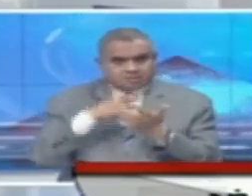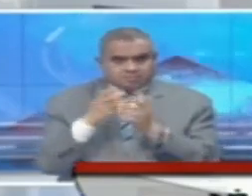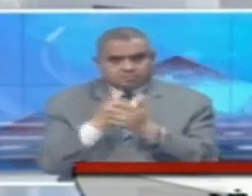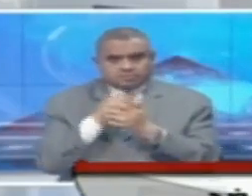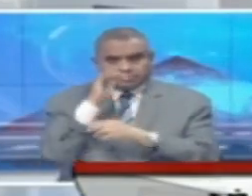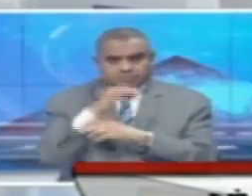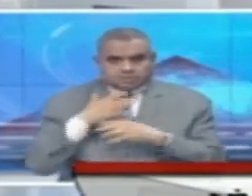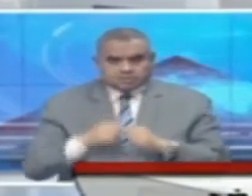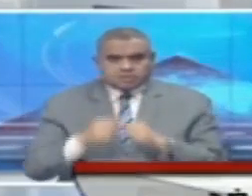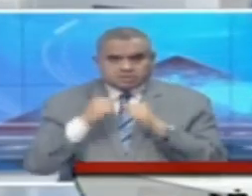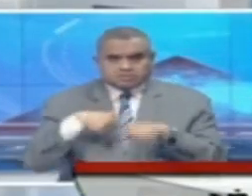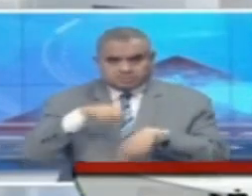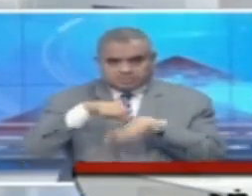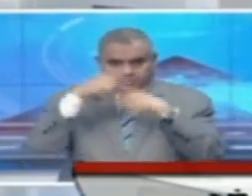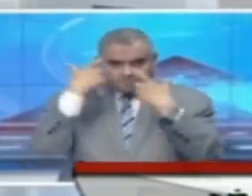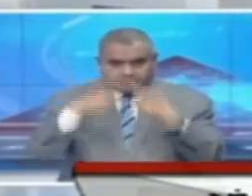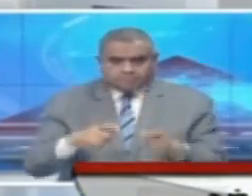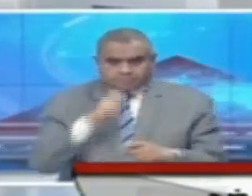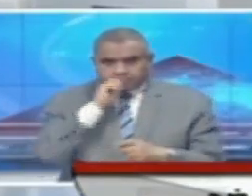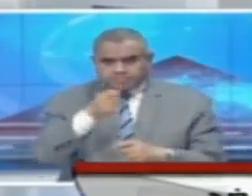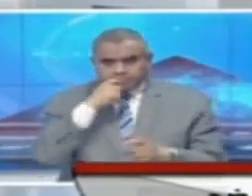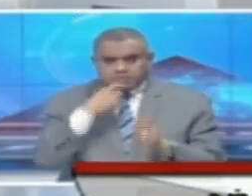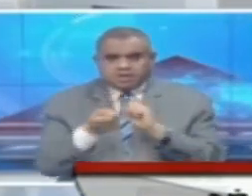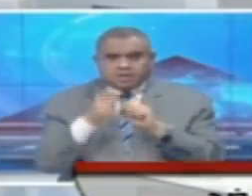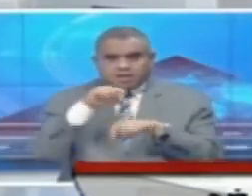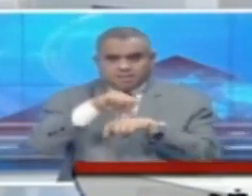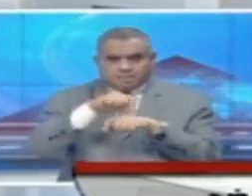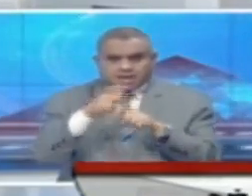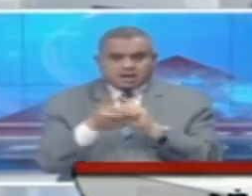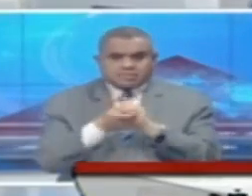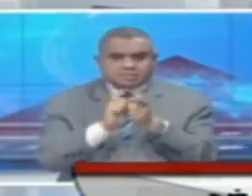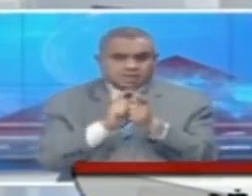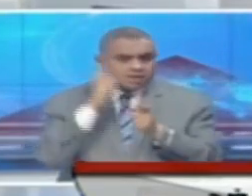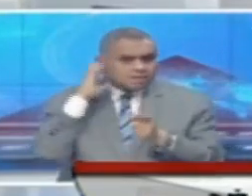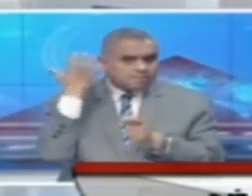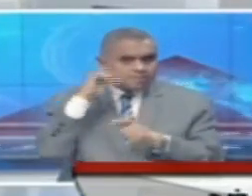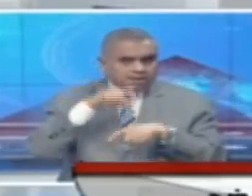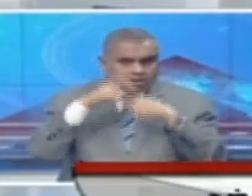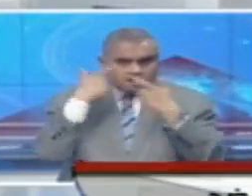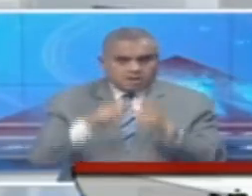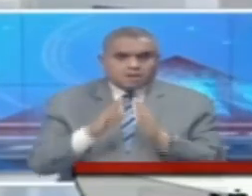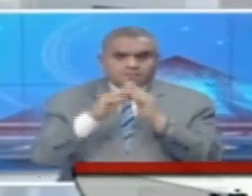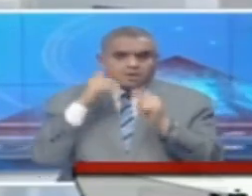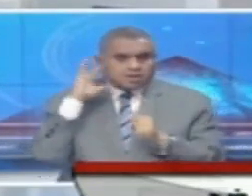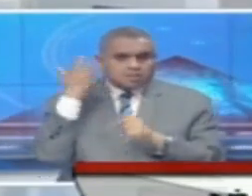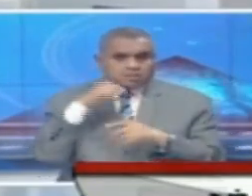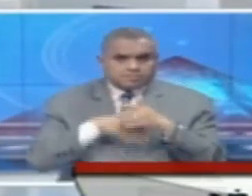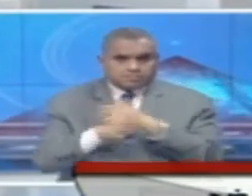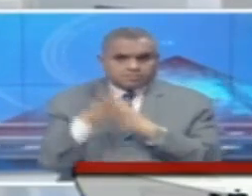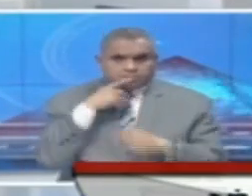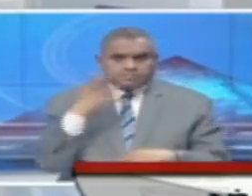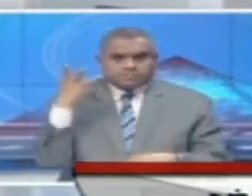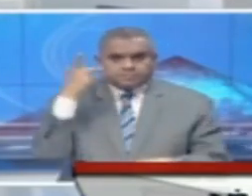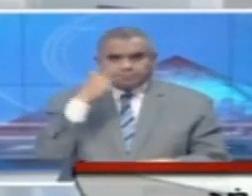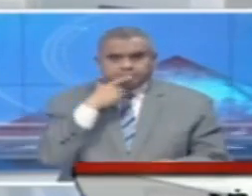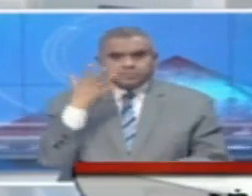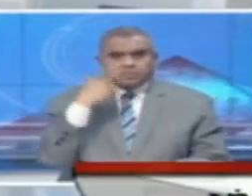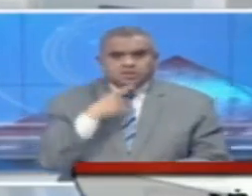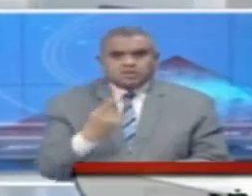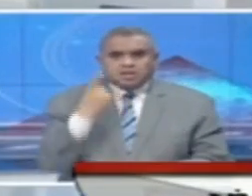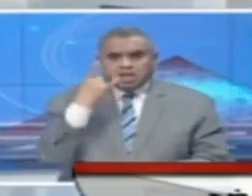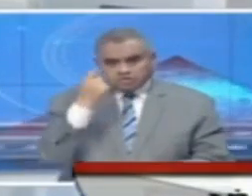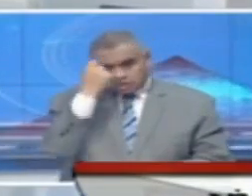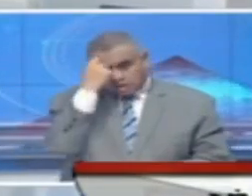الطبية. أحدثك الآن من هذا المركز الطبي، أكبر مركز طبي بمحافظات مصر كافة الذي يستوعب ما يقرب من